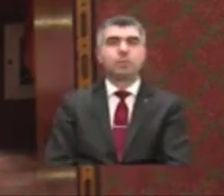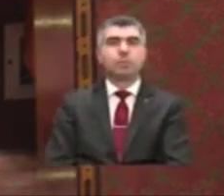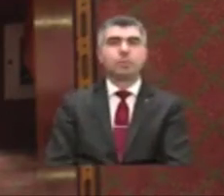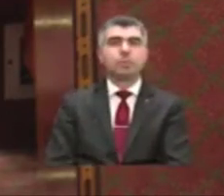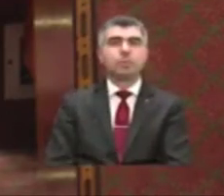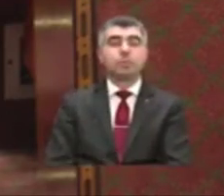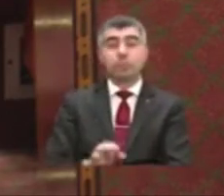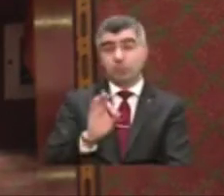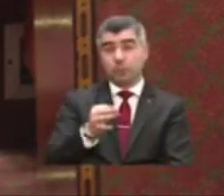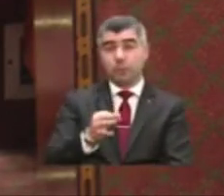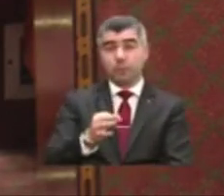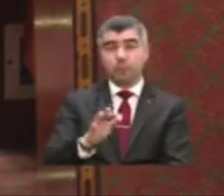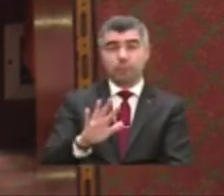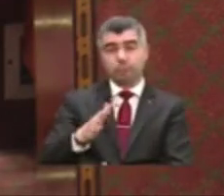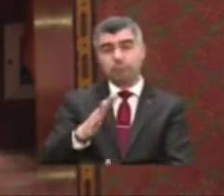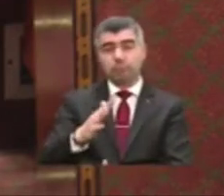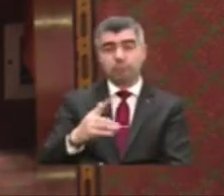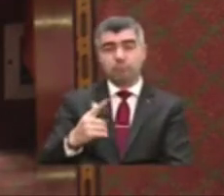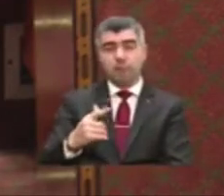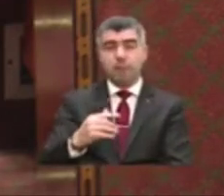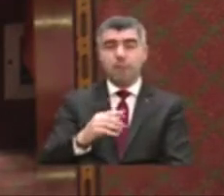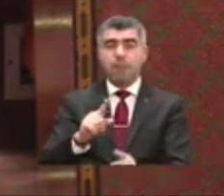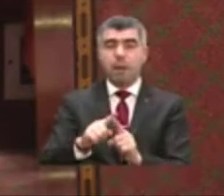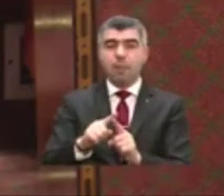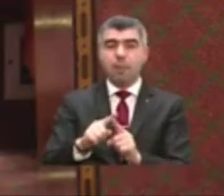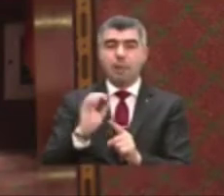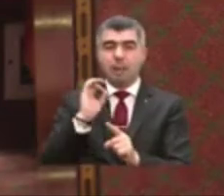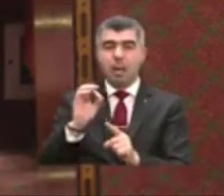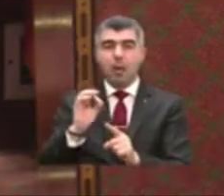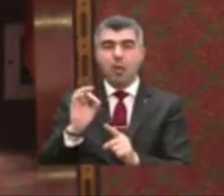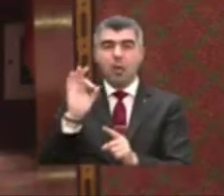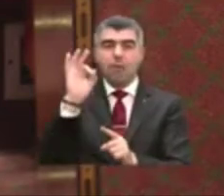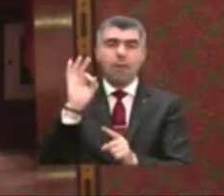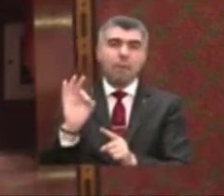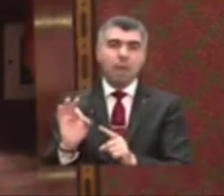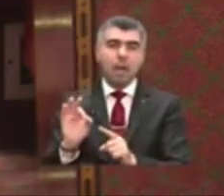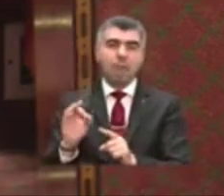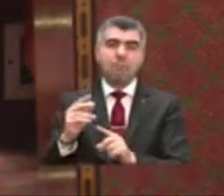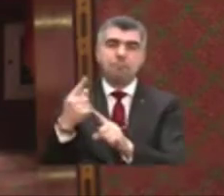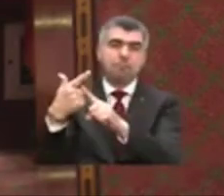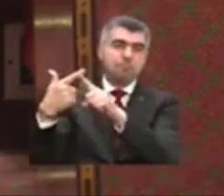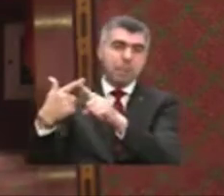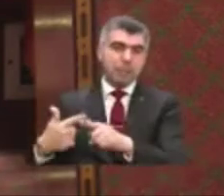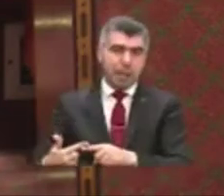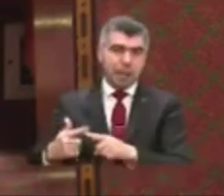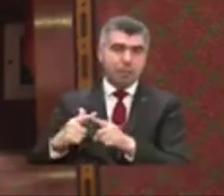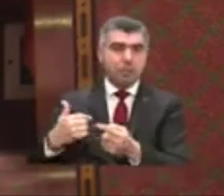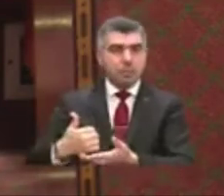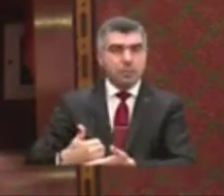نخصو واحد النسبة مهمة من هذه الميزانية لضمان صيانة